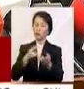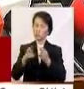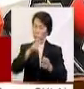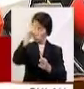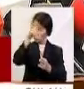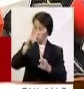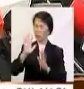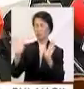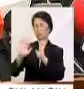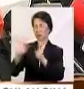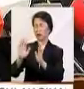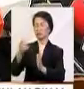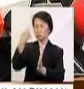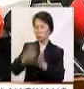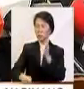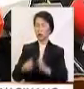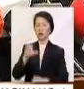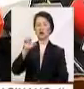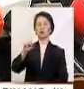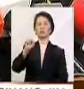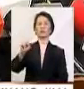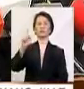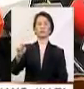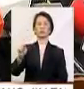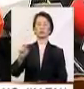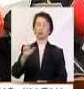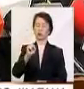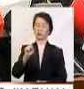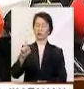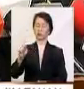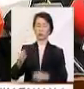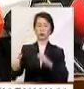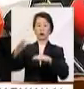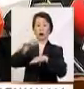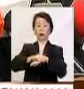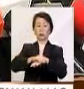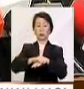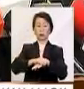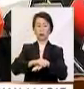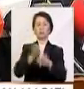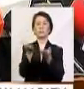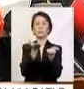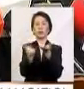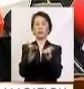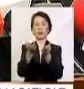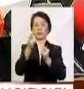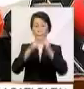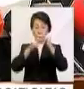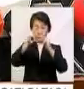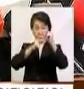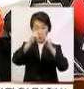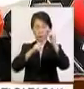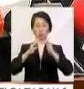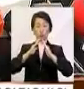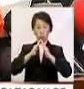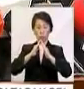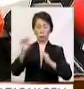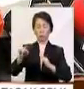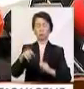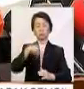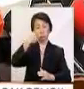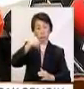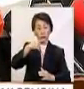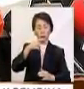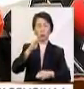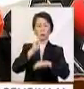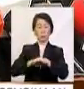kerajaan untuk tidak kenakan SST ke atas itu perkhidmatan pembinaan dengan menyatakan bahawa